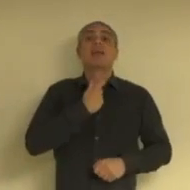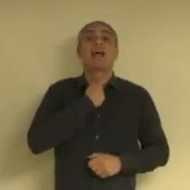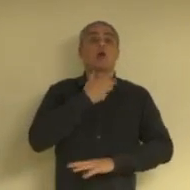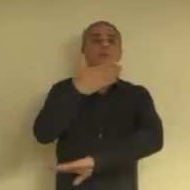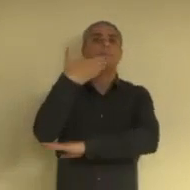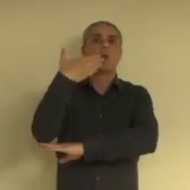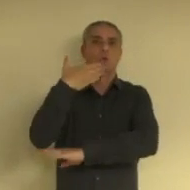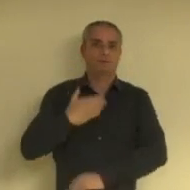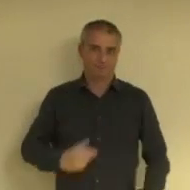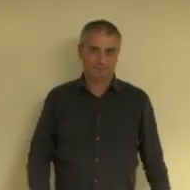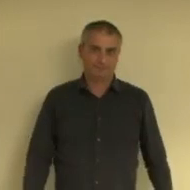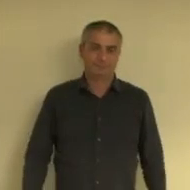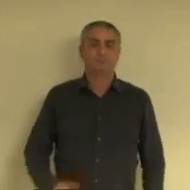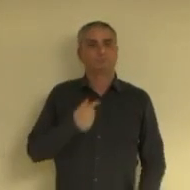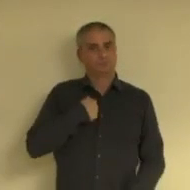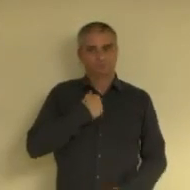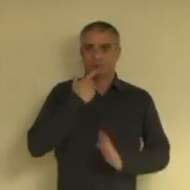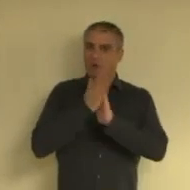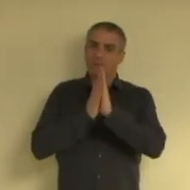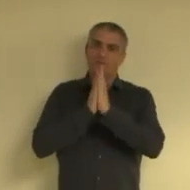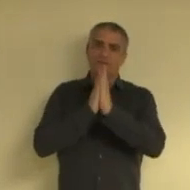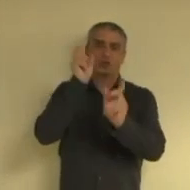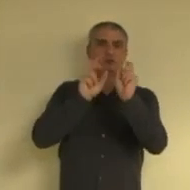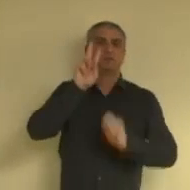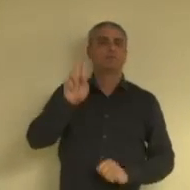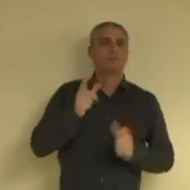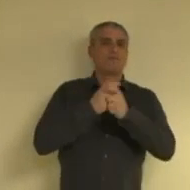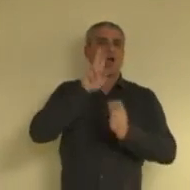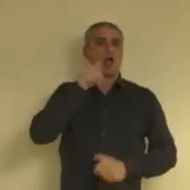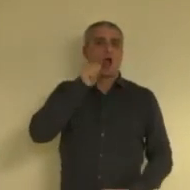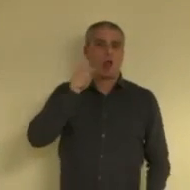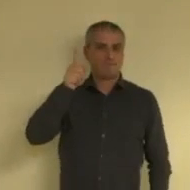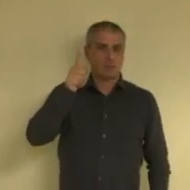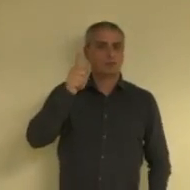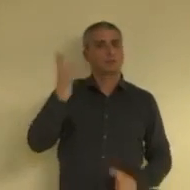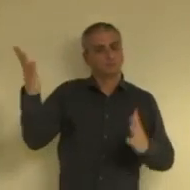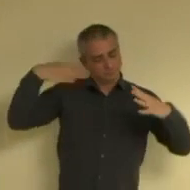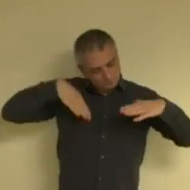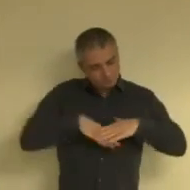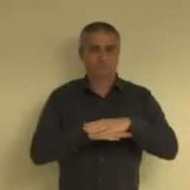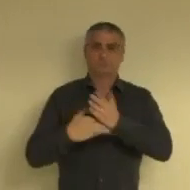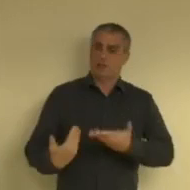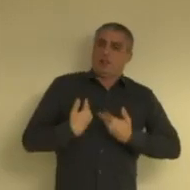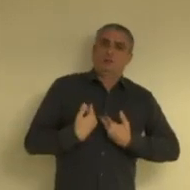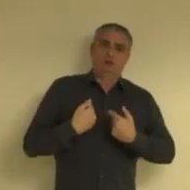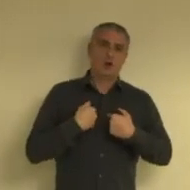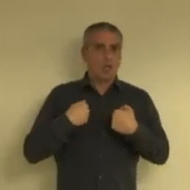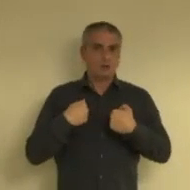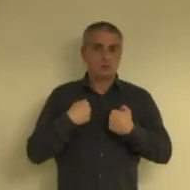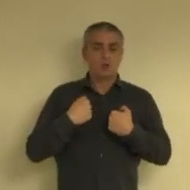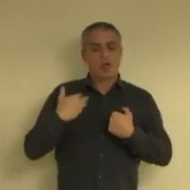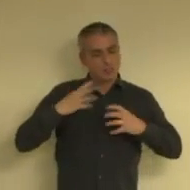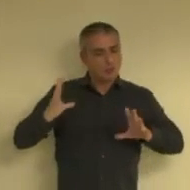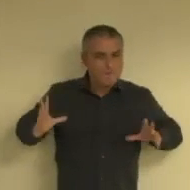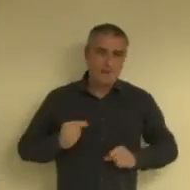חירום לאומית. אני אומר לאנשי כחול לבן, כנסו מתחת לאלונקה.